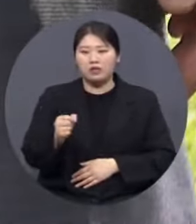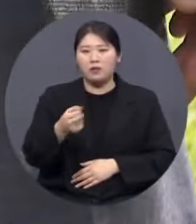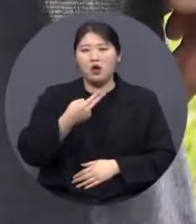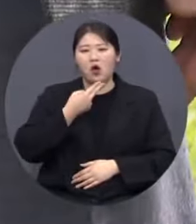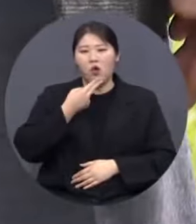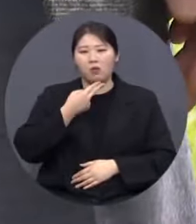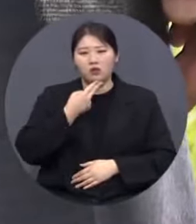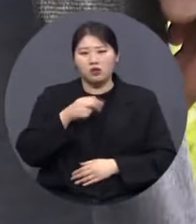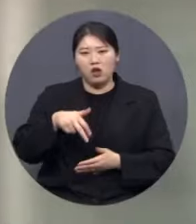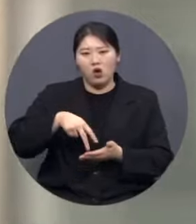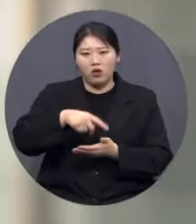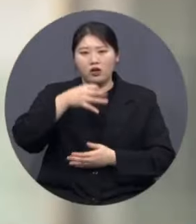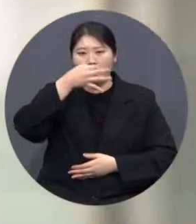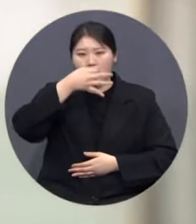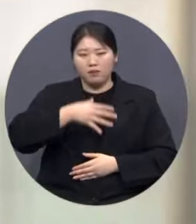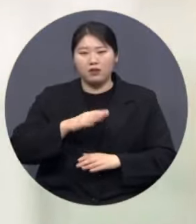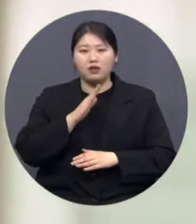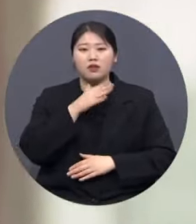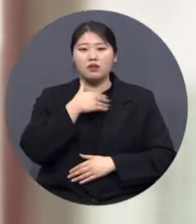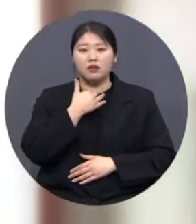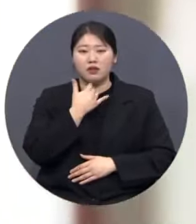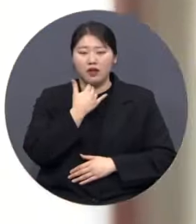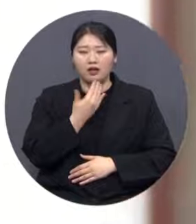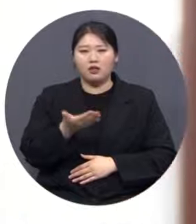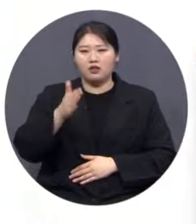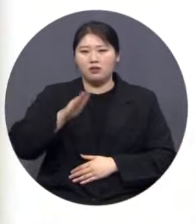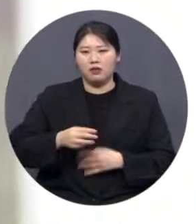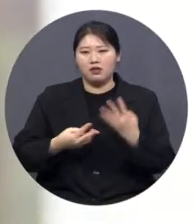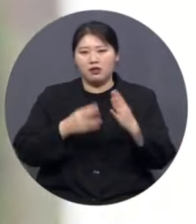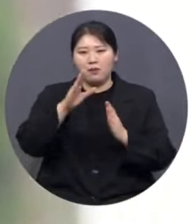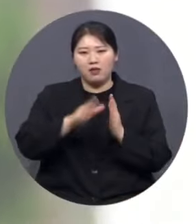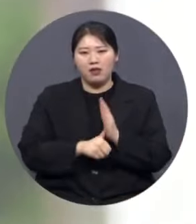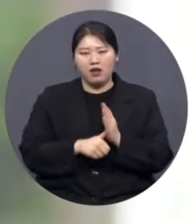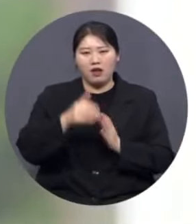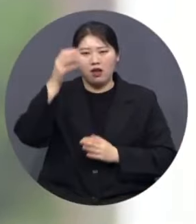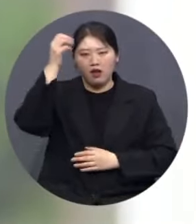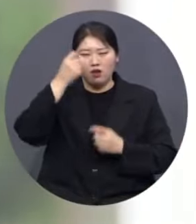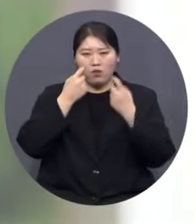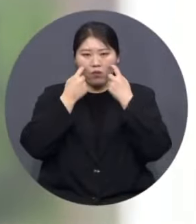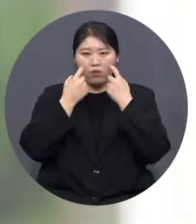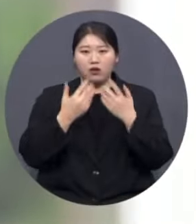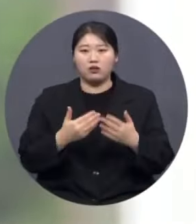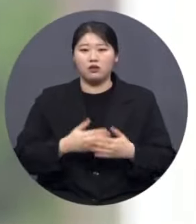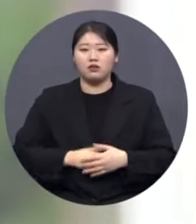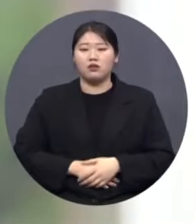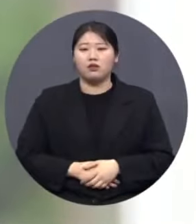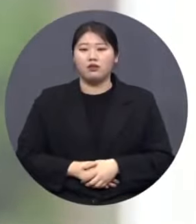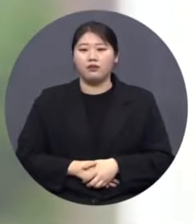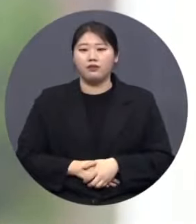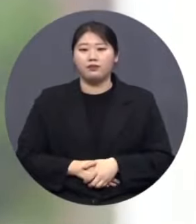제대로 걷기조차 힘든 나이가 되어버렸지만 4.3 당시 기억은 아직 선명히 남아있습니다.